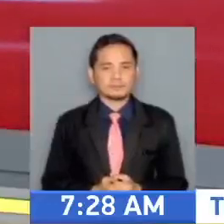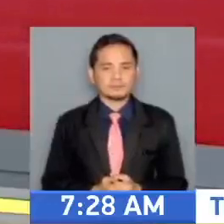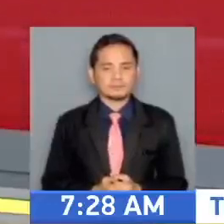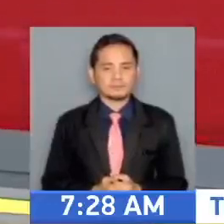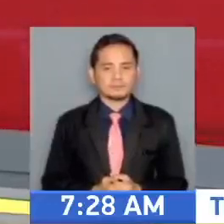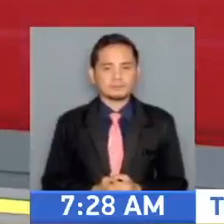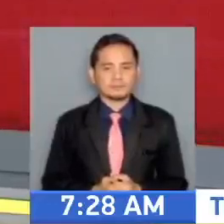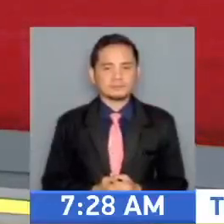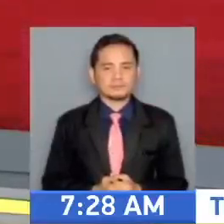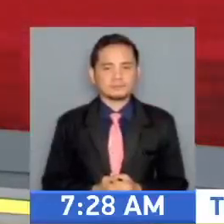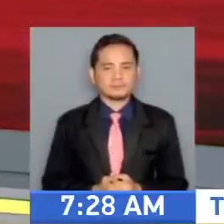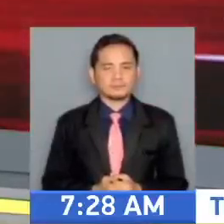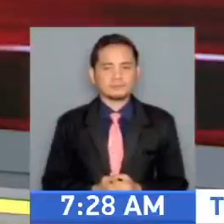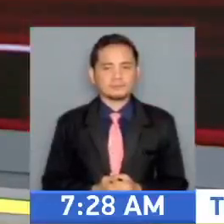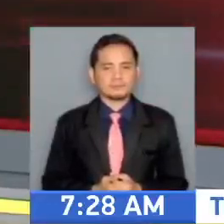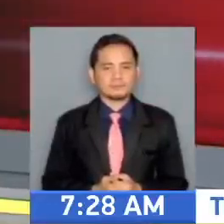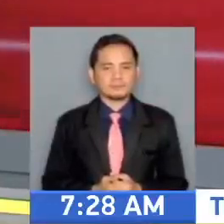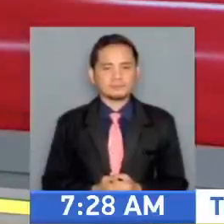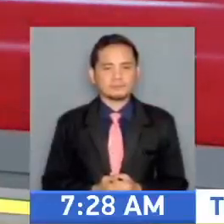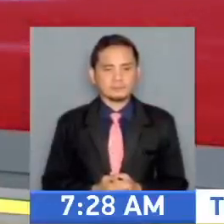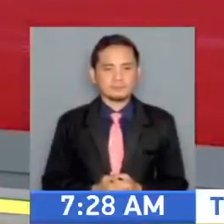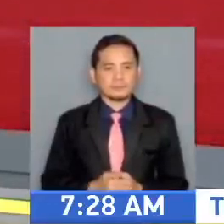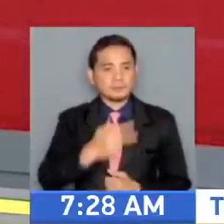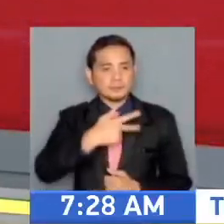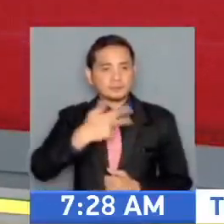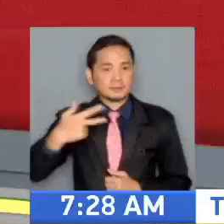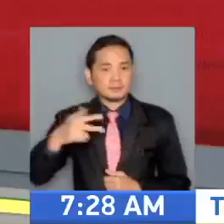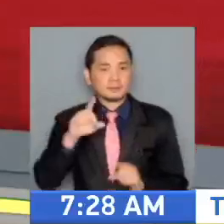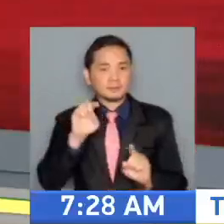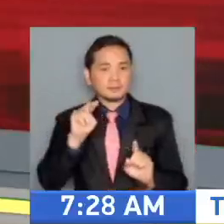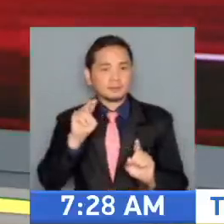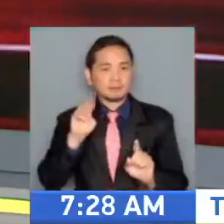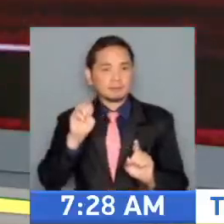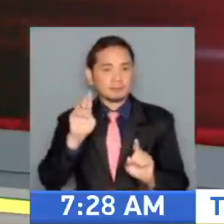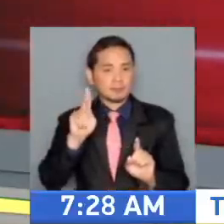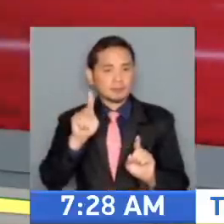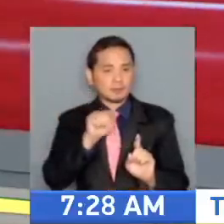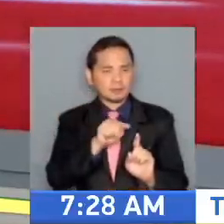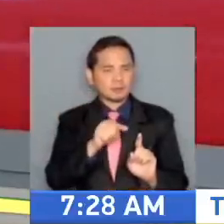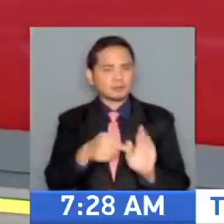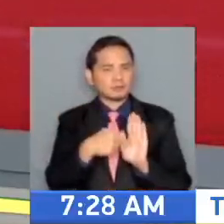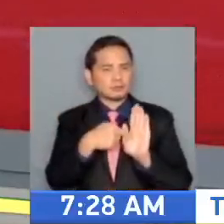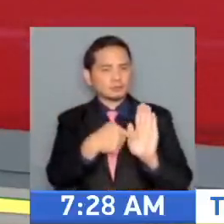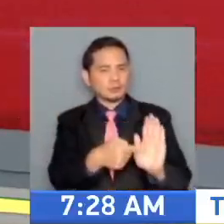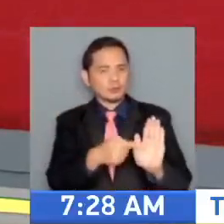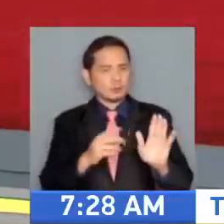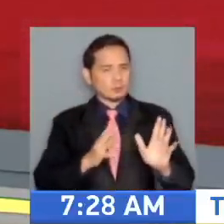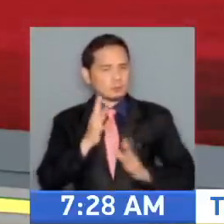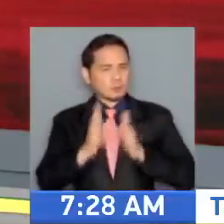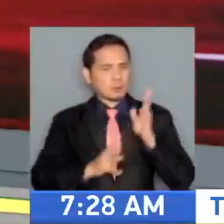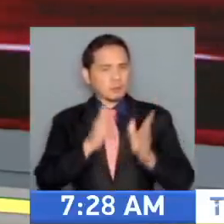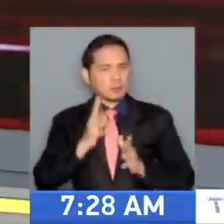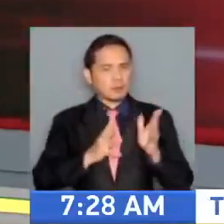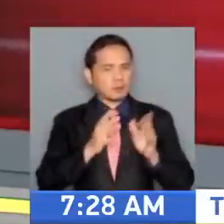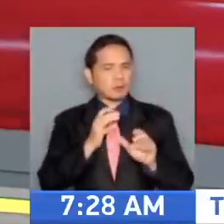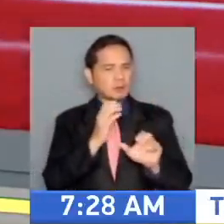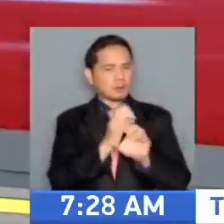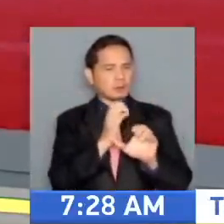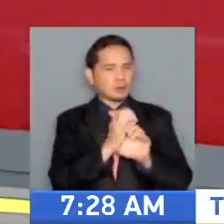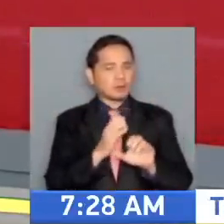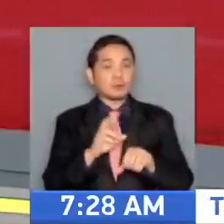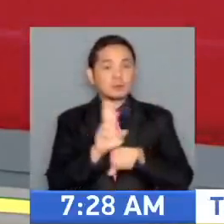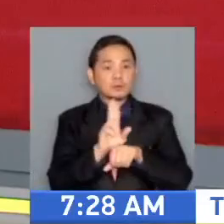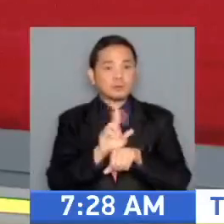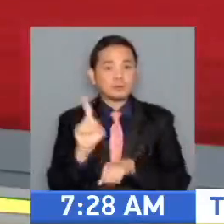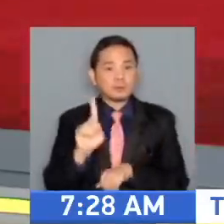Kinagigiliwan ngayon sa Denmark ang naka-display doon ng one-of-a-kind luxury sports car. Gawa kasi ito sa building block toy bricks ng isang toy